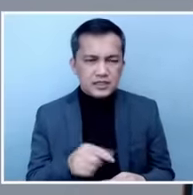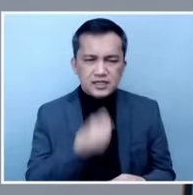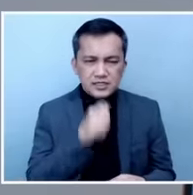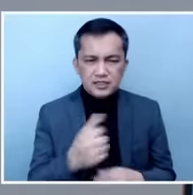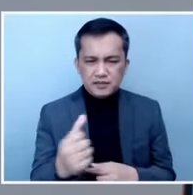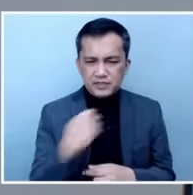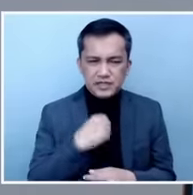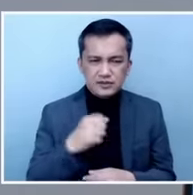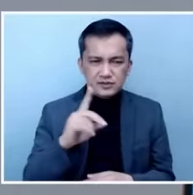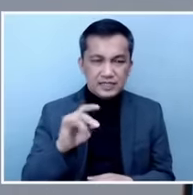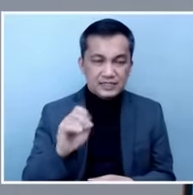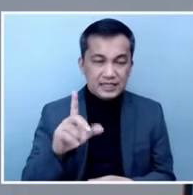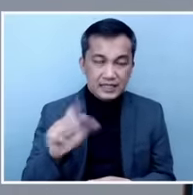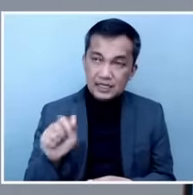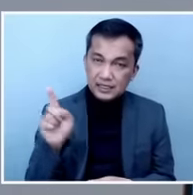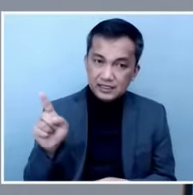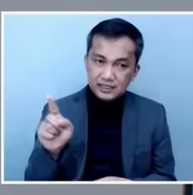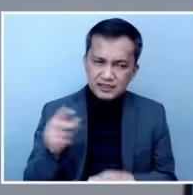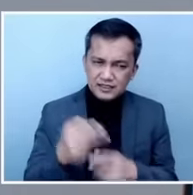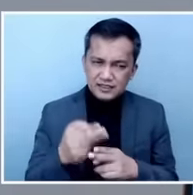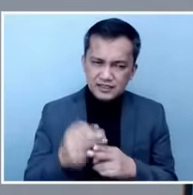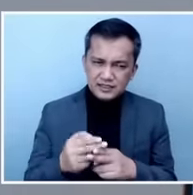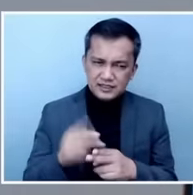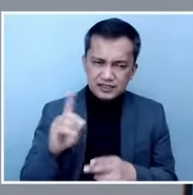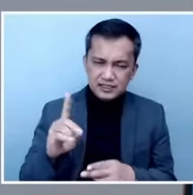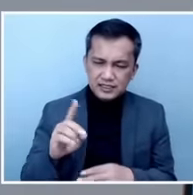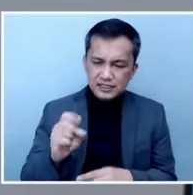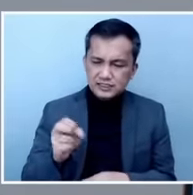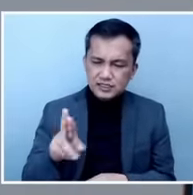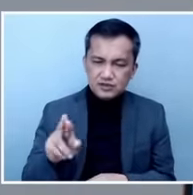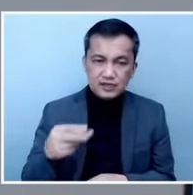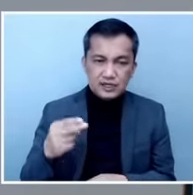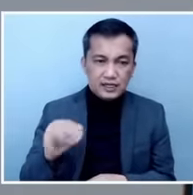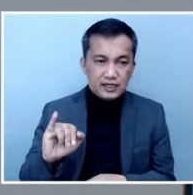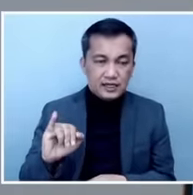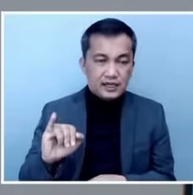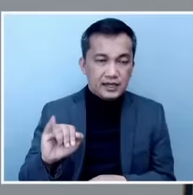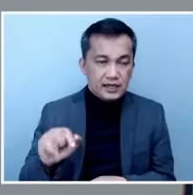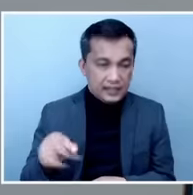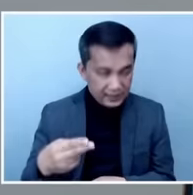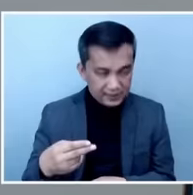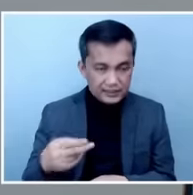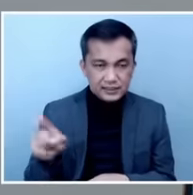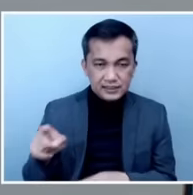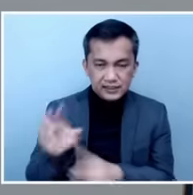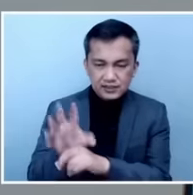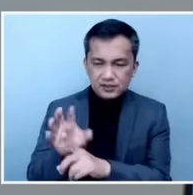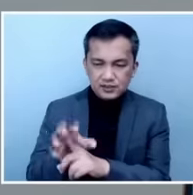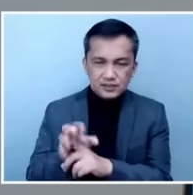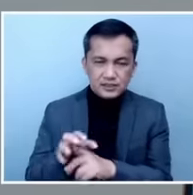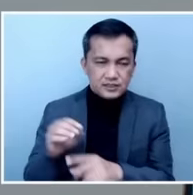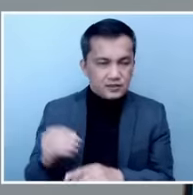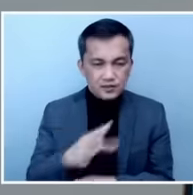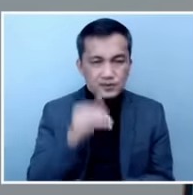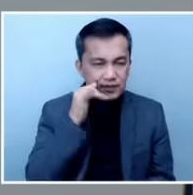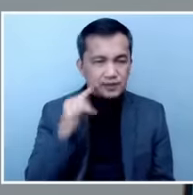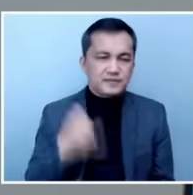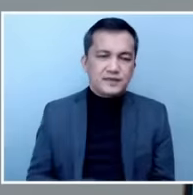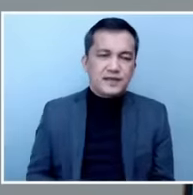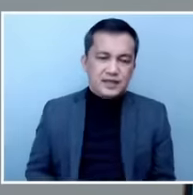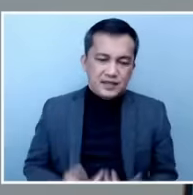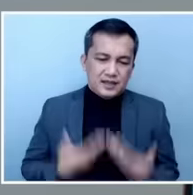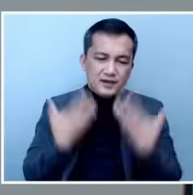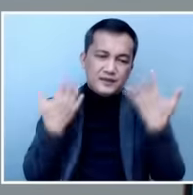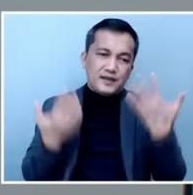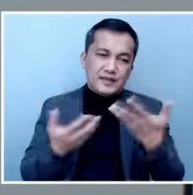Daniela Straner na kilala bilang Z sa Senior High, kaya naman trending siya sa episode kagabi. Na-overwhelm naman si